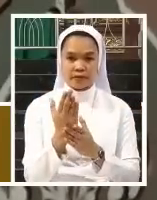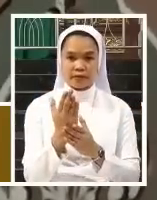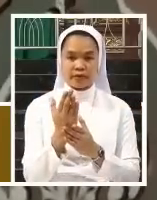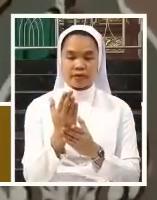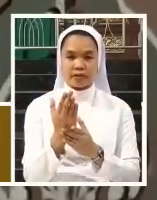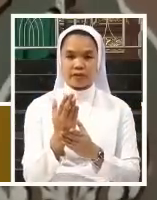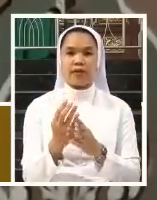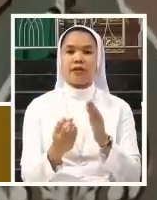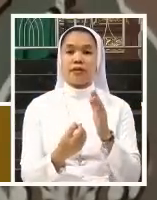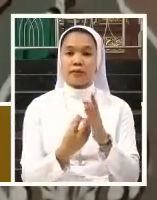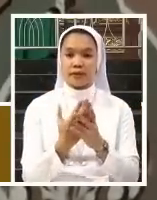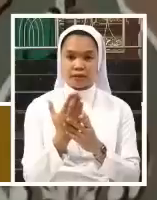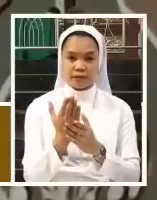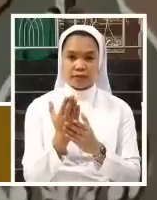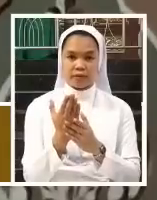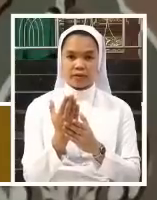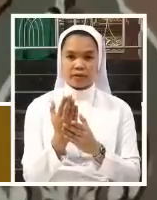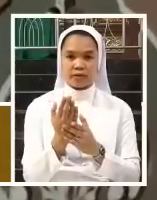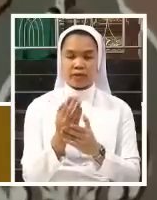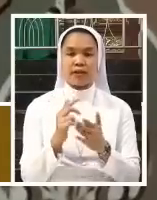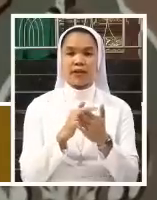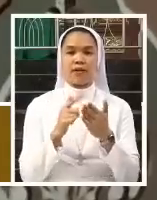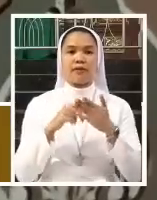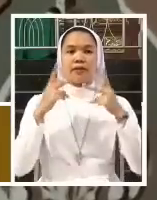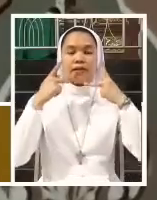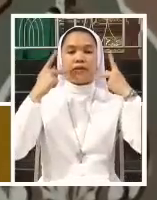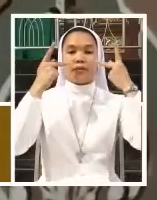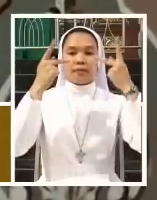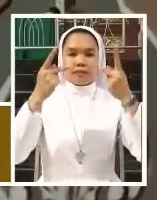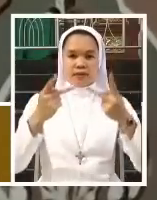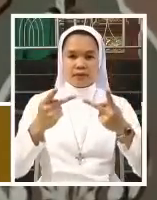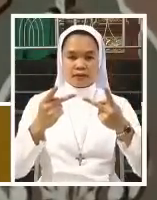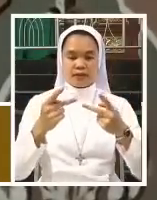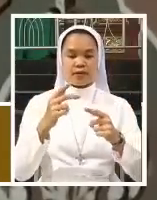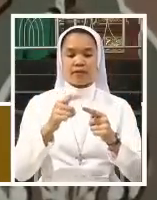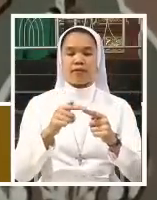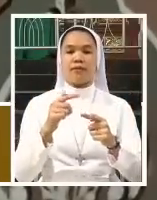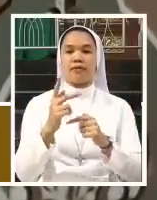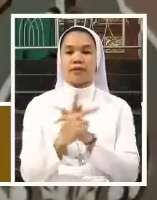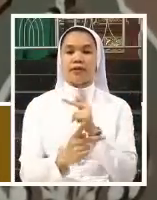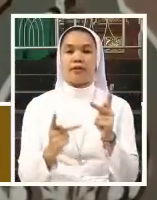tong inihaharubay sa banwaan kang Diyos.